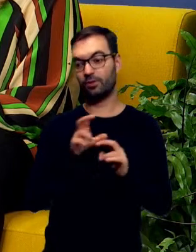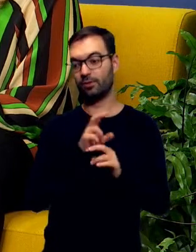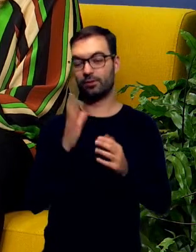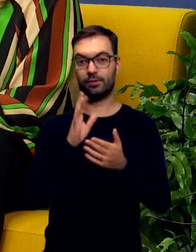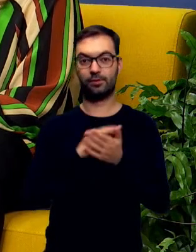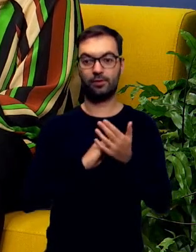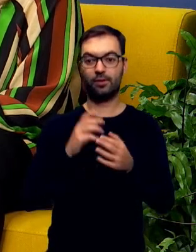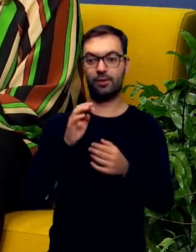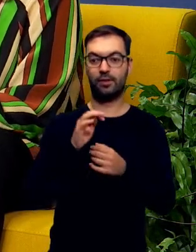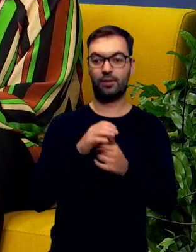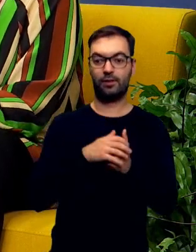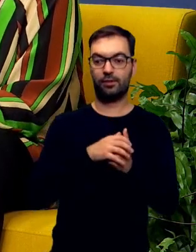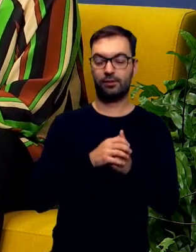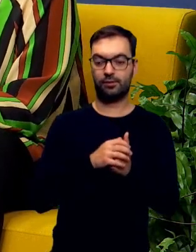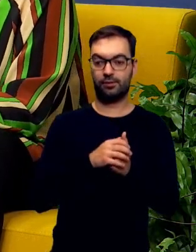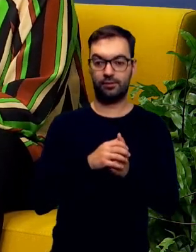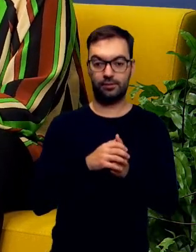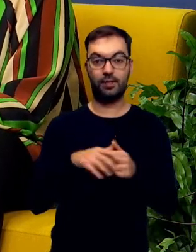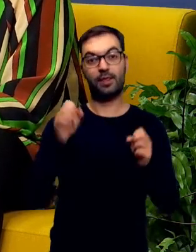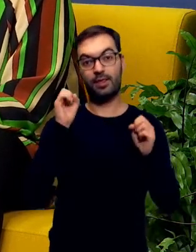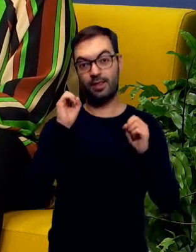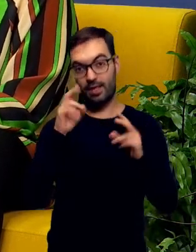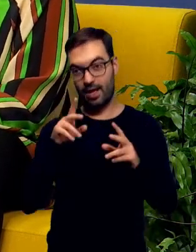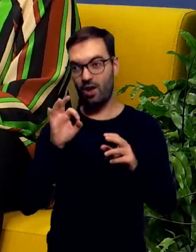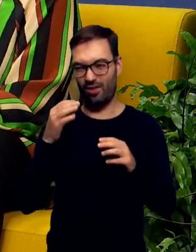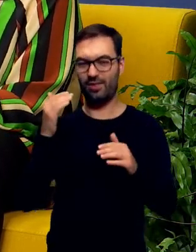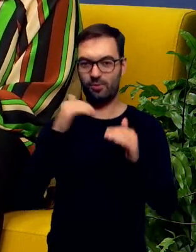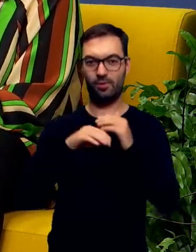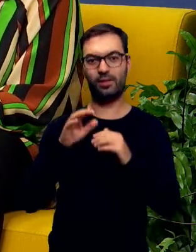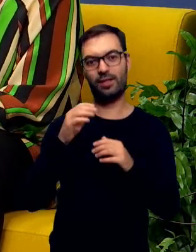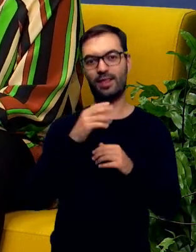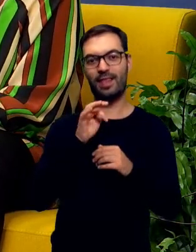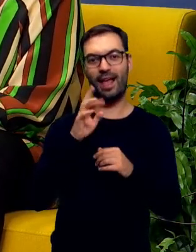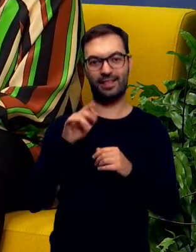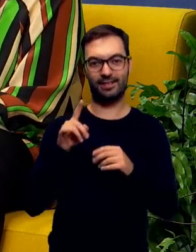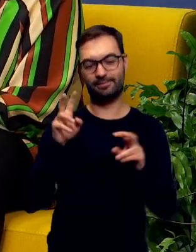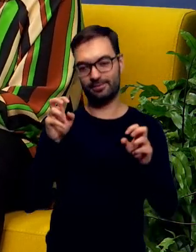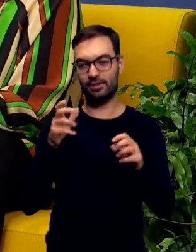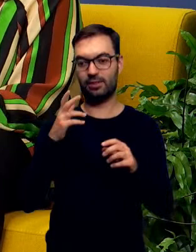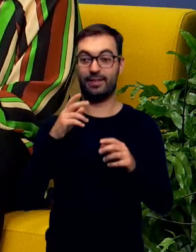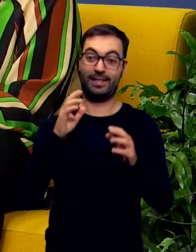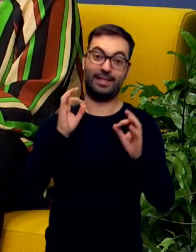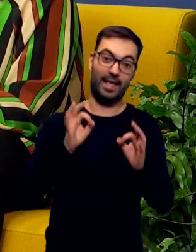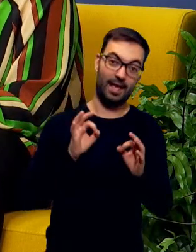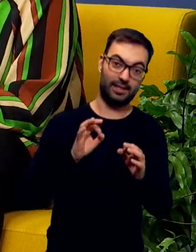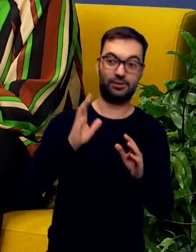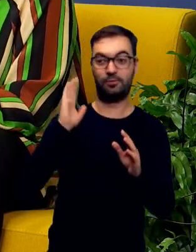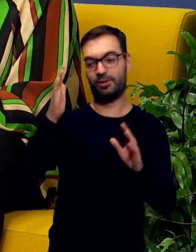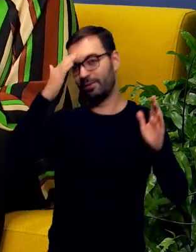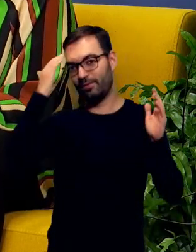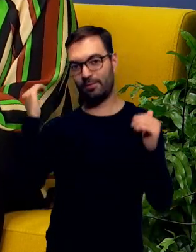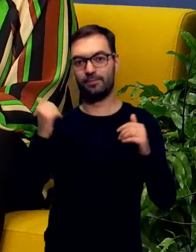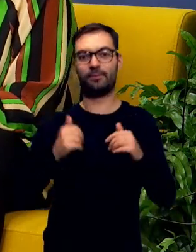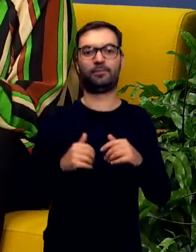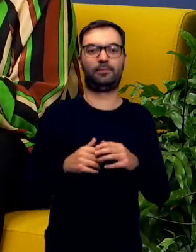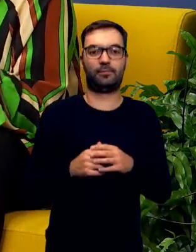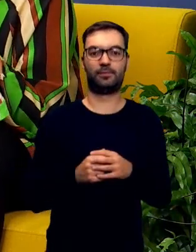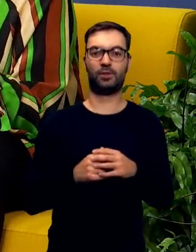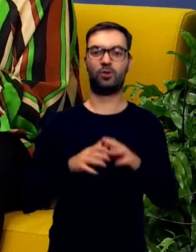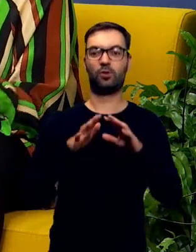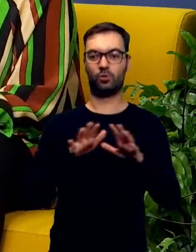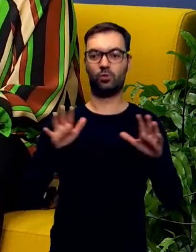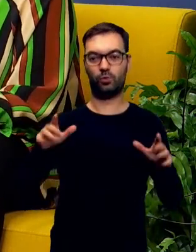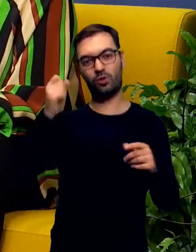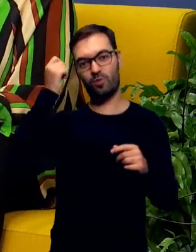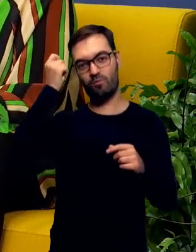zamierzam pisać tatrzańską? Tak, ale jeszcze nie wiem, czy teraz, czy nie za chwilę. Znaczy dużo